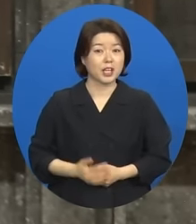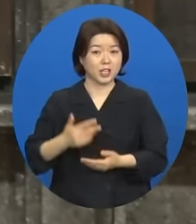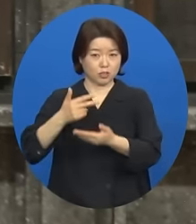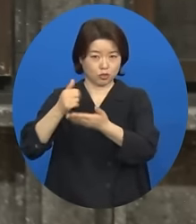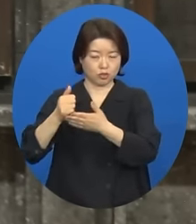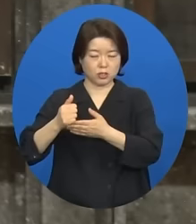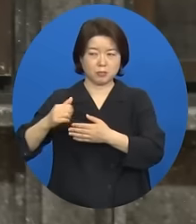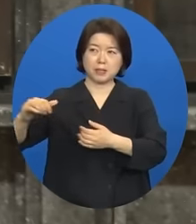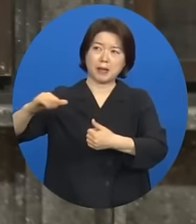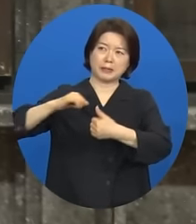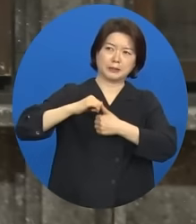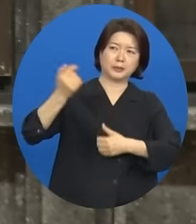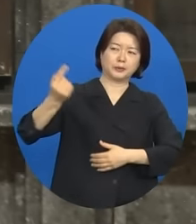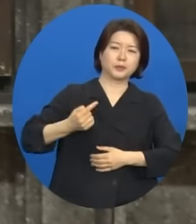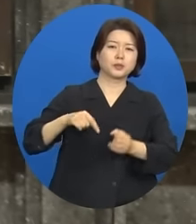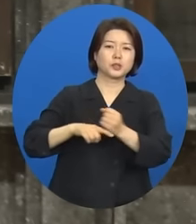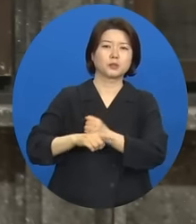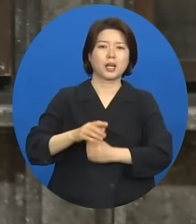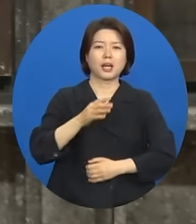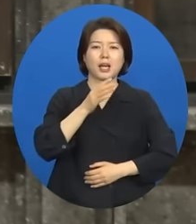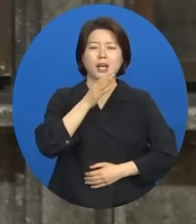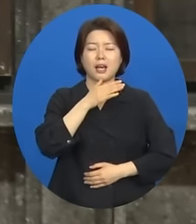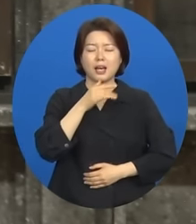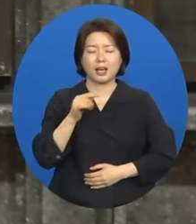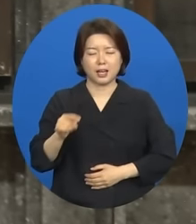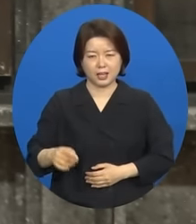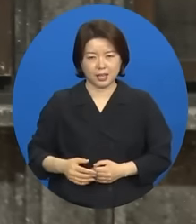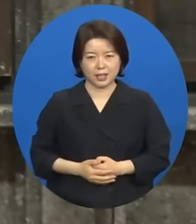주님께서 씨름을 거신 이유가 이거더라고요.